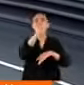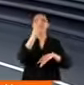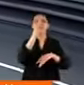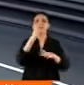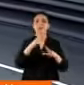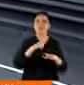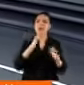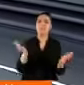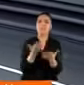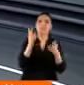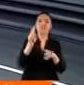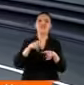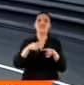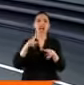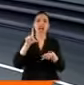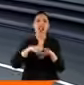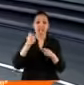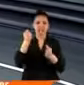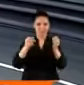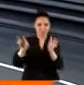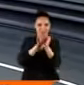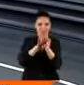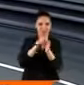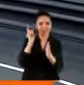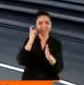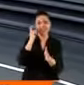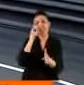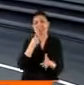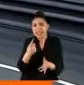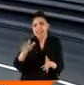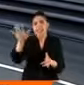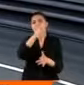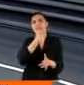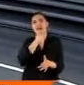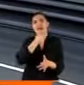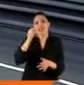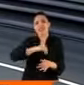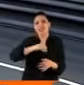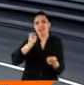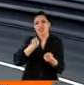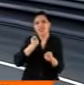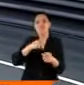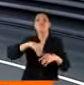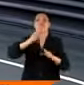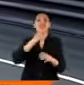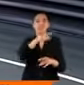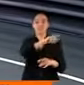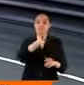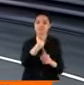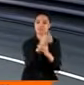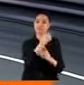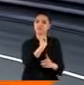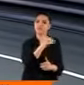var. Mesela vale deyince insanın gözünün önüne genelde erkek bir çalışan geliyor olabilir. Oysa kadınlar da bu işte çok iyi.